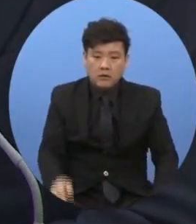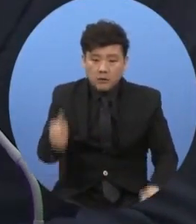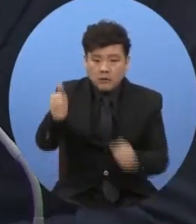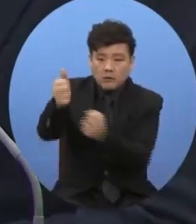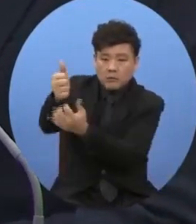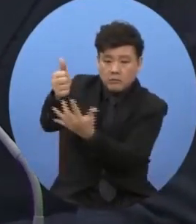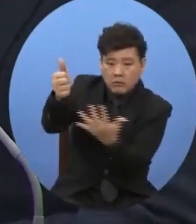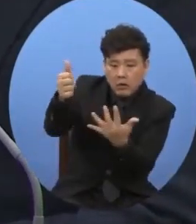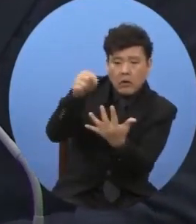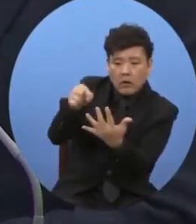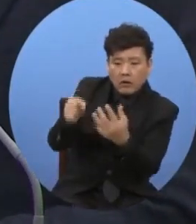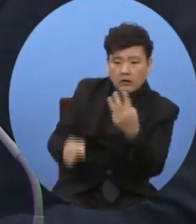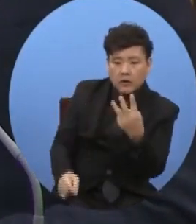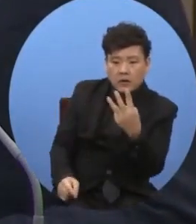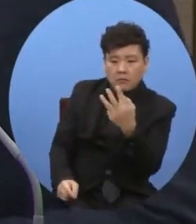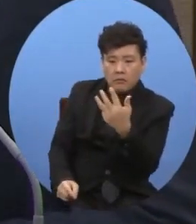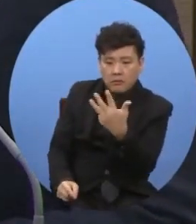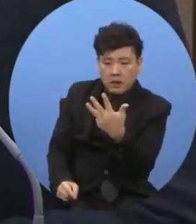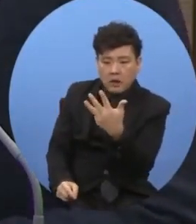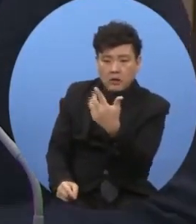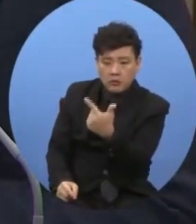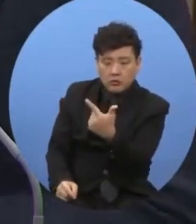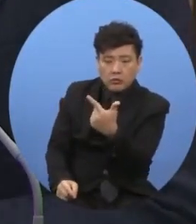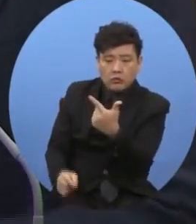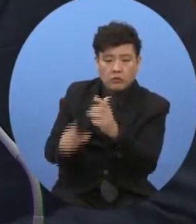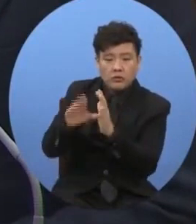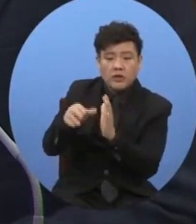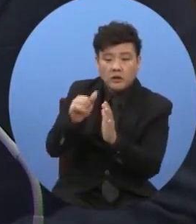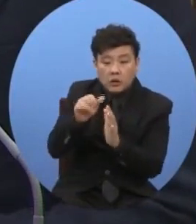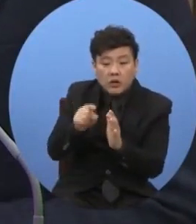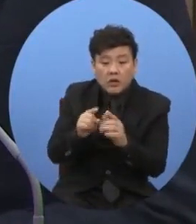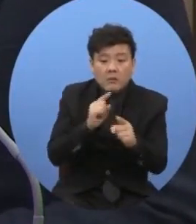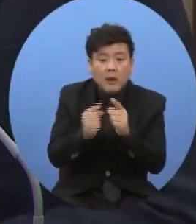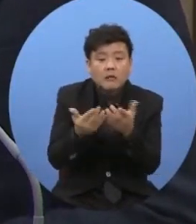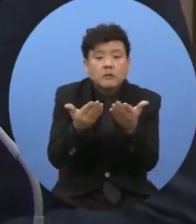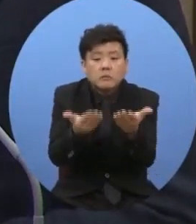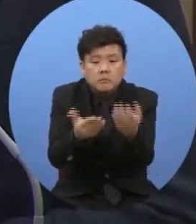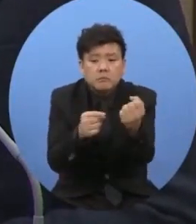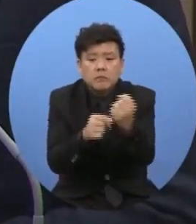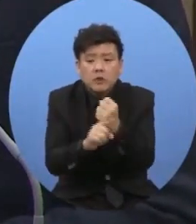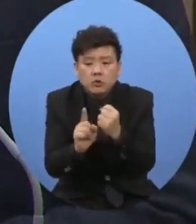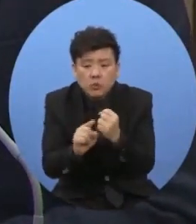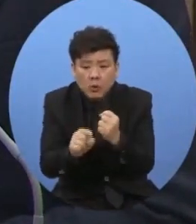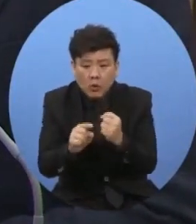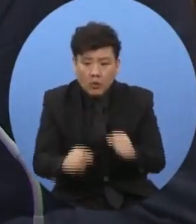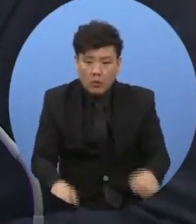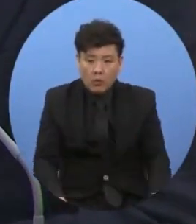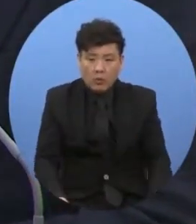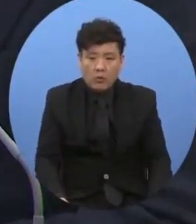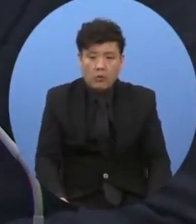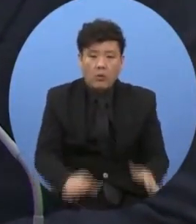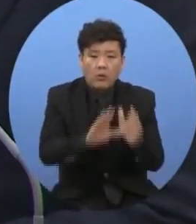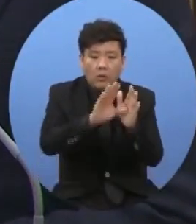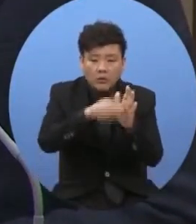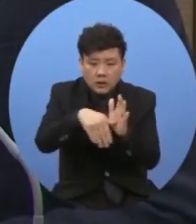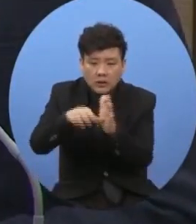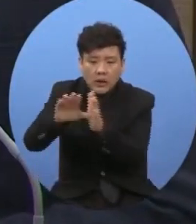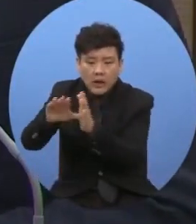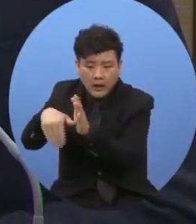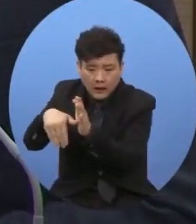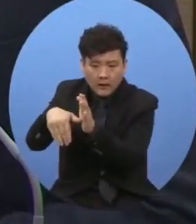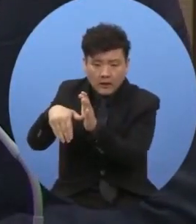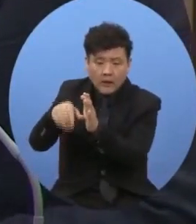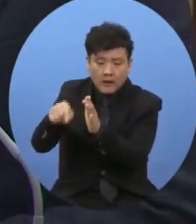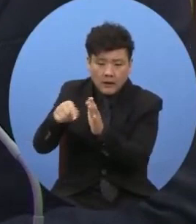있었고 30대 노사모 조직이 있었습니다. 이런 말씀을 드리는 이유는 그러한 어떤 선례들이 다 세대 간의 어떤 연합, 연대로